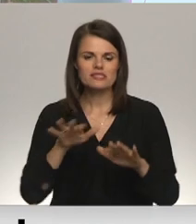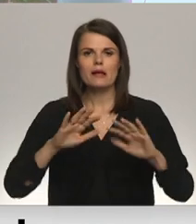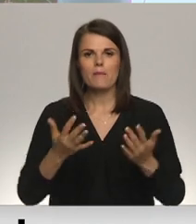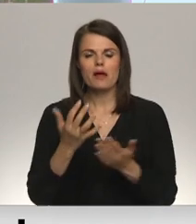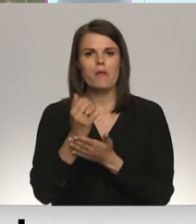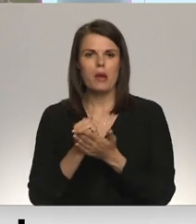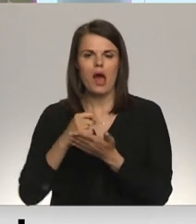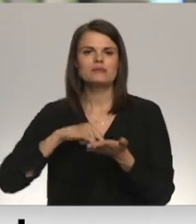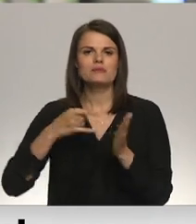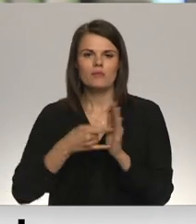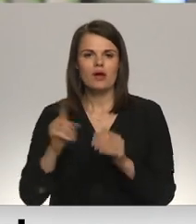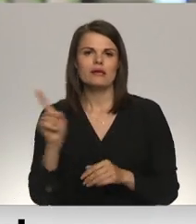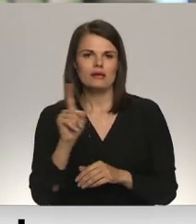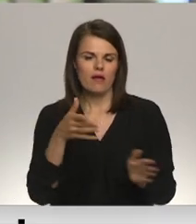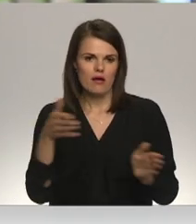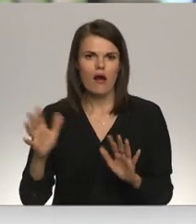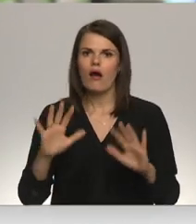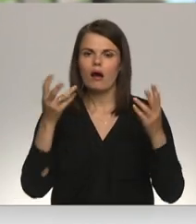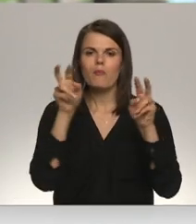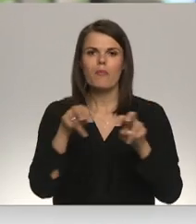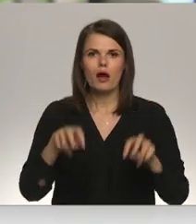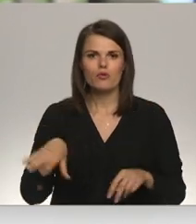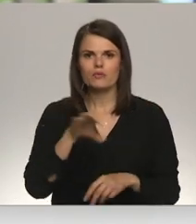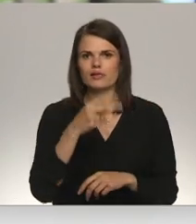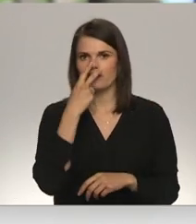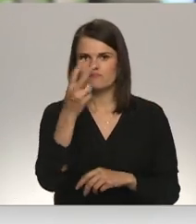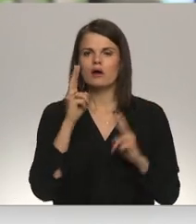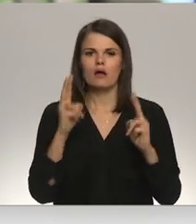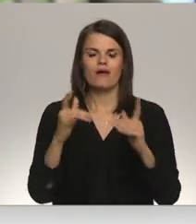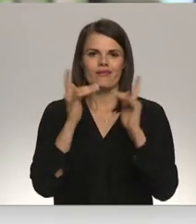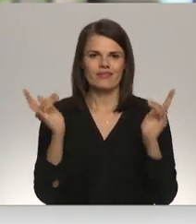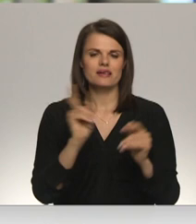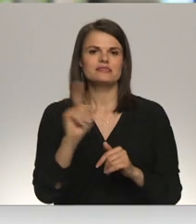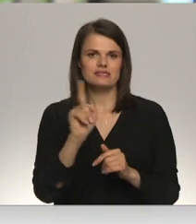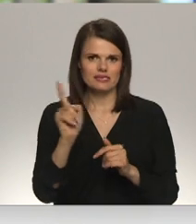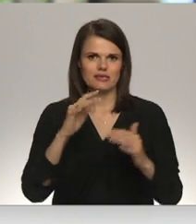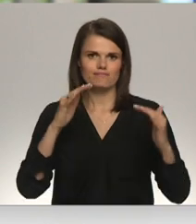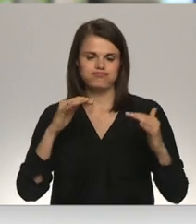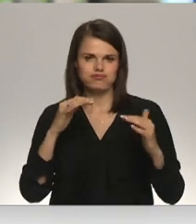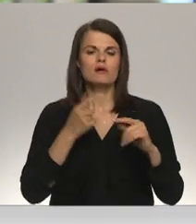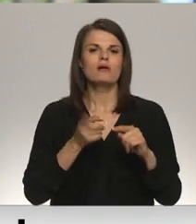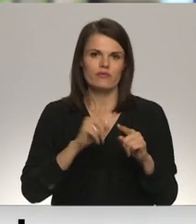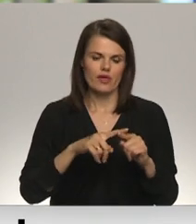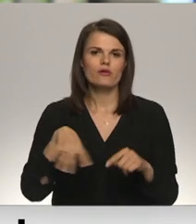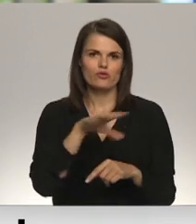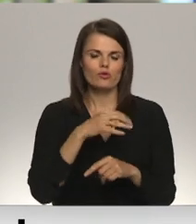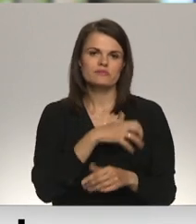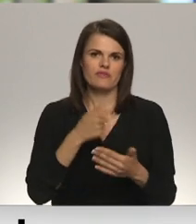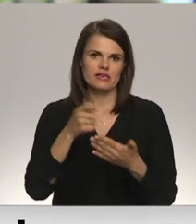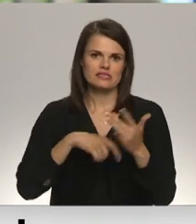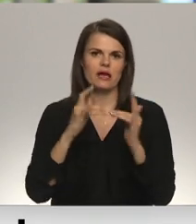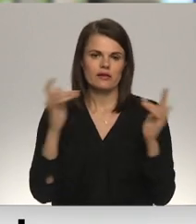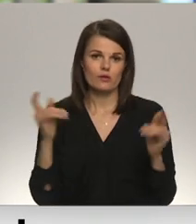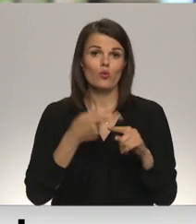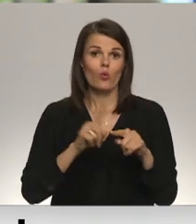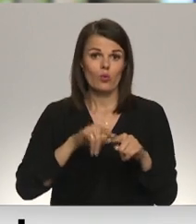B ir gatavs, ja monitoringa rezultātā mēs konstatēsim, ka ir nozīmīgas izmaiņas, mums ir jāslēdz tilts, un